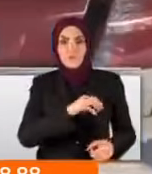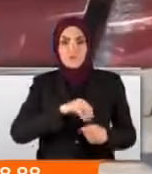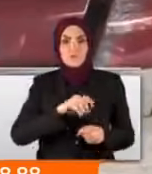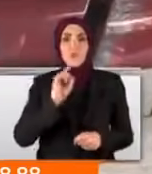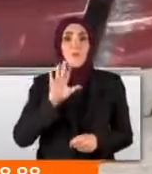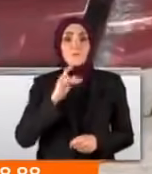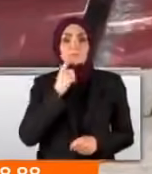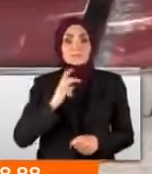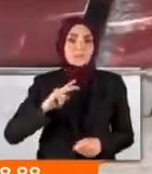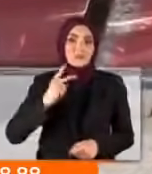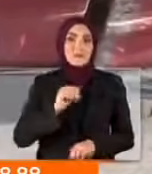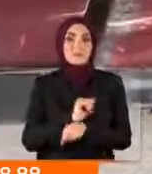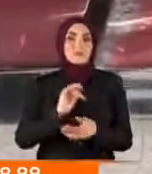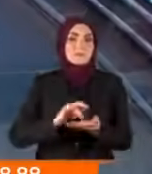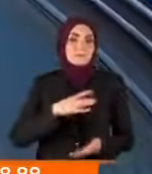istedi.